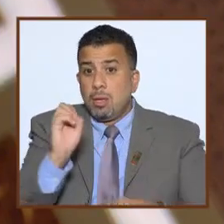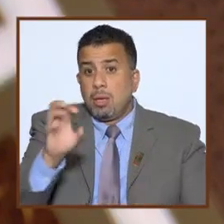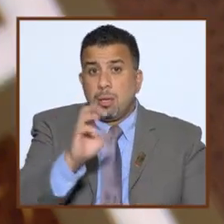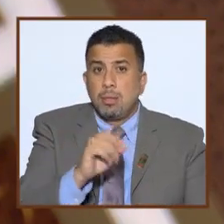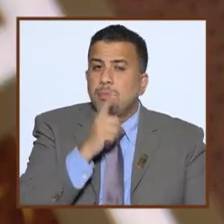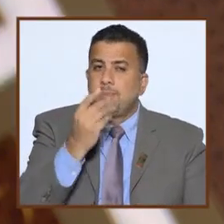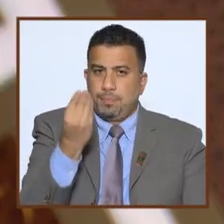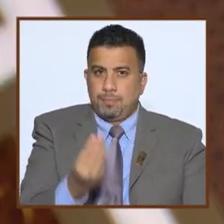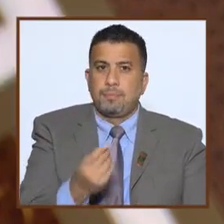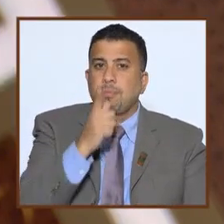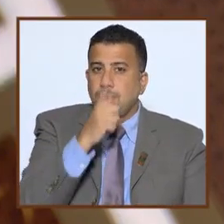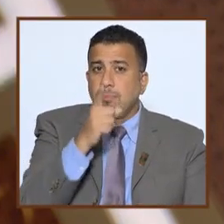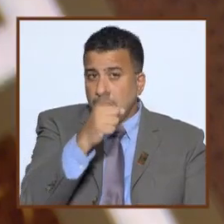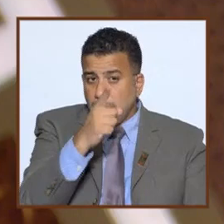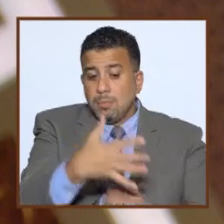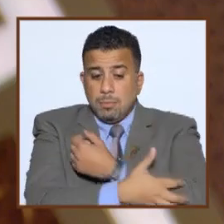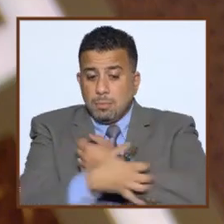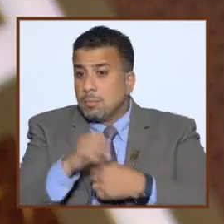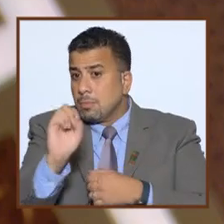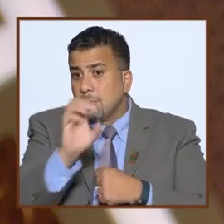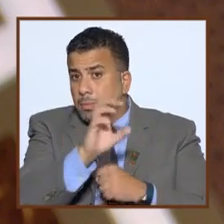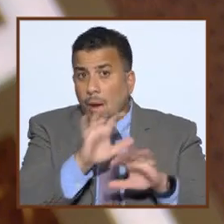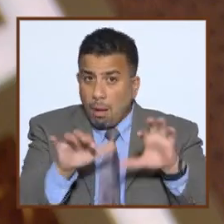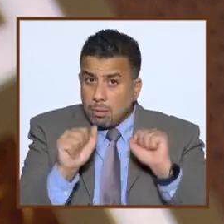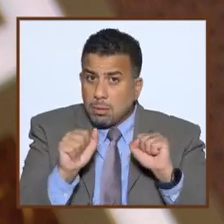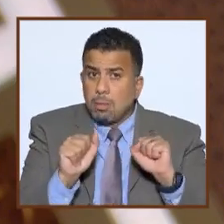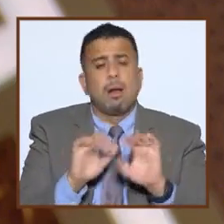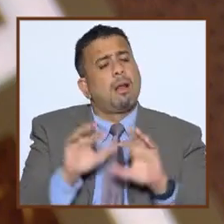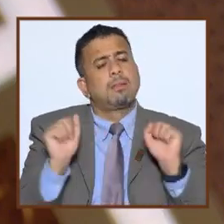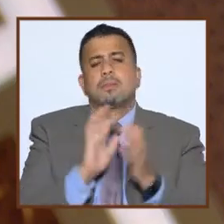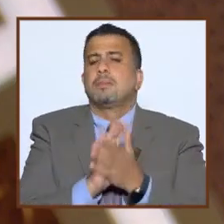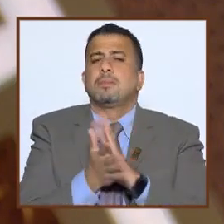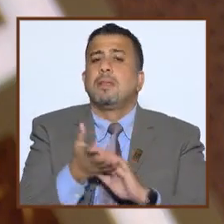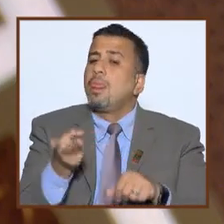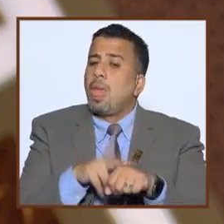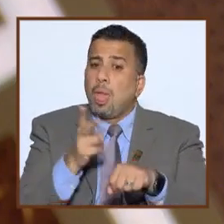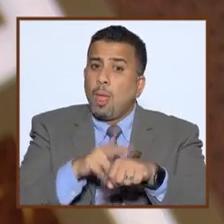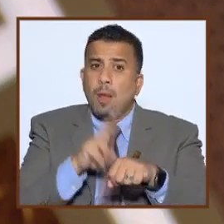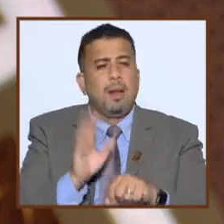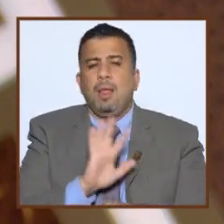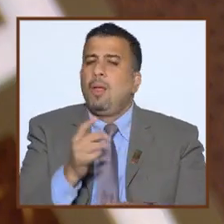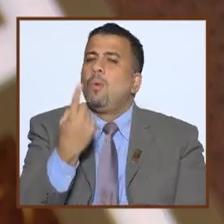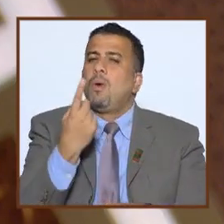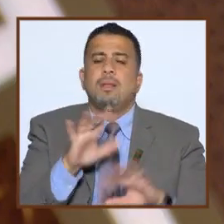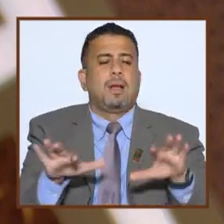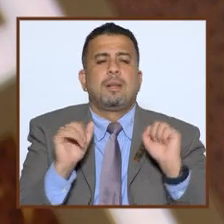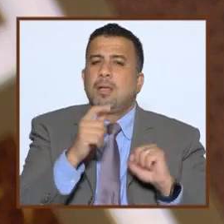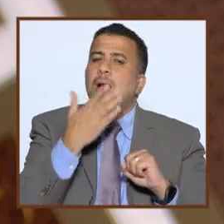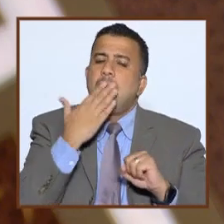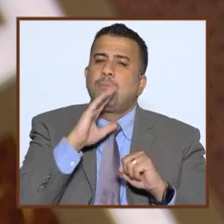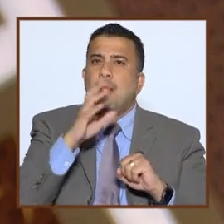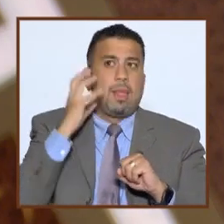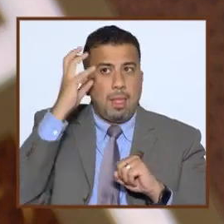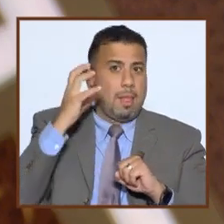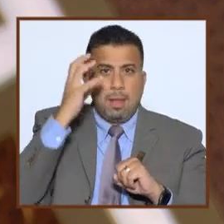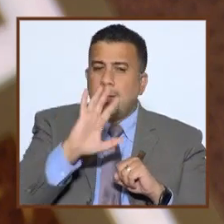لم تستتم العافيه عندك ولم تكتمل الصحه اخرجت النذر ماجوره ان شاء الله واديتي واجبا